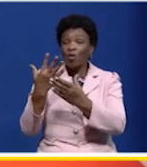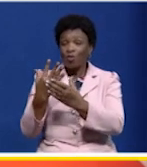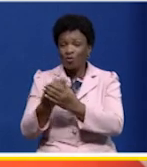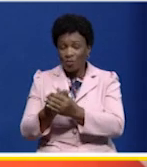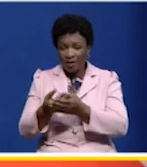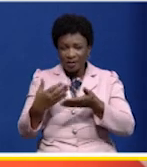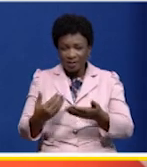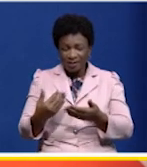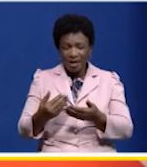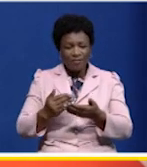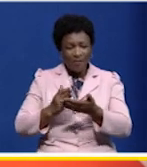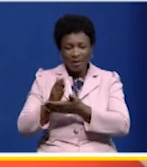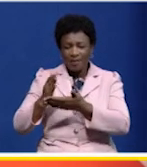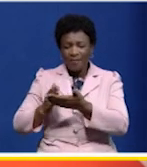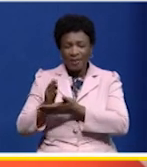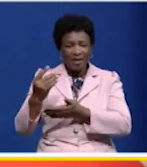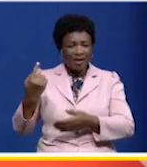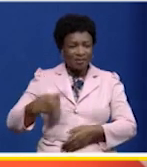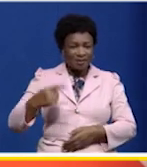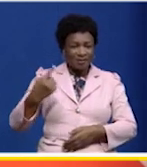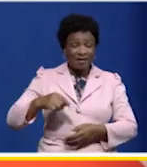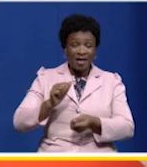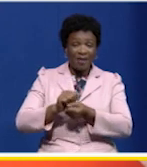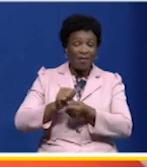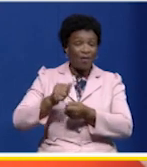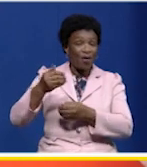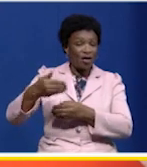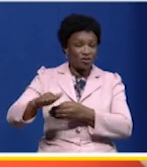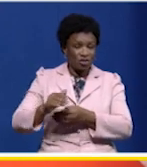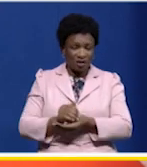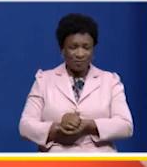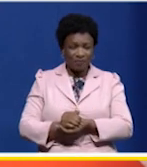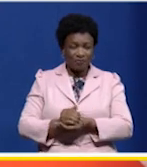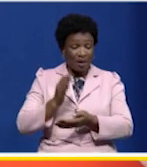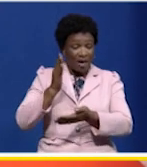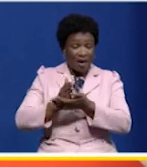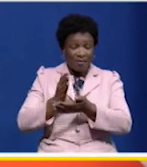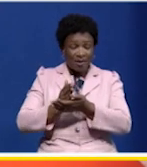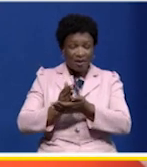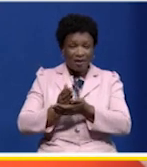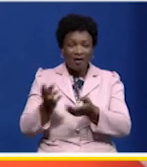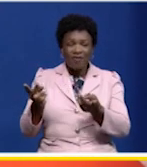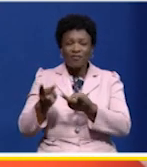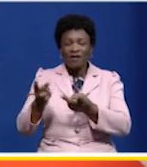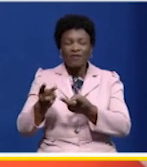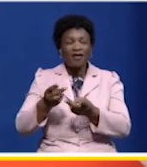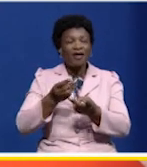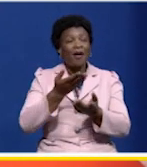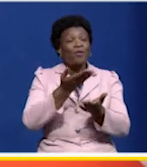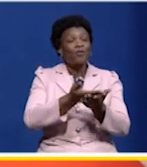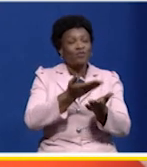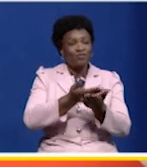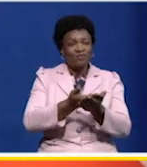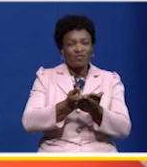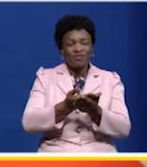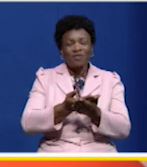hivi tuna mapi ya sera ya mambo ya nje ambo ikam vile vaku kutoa wa